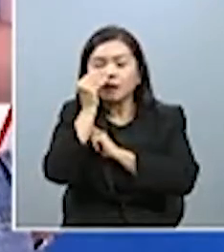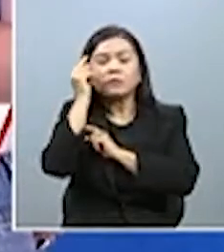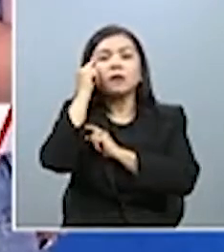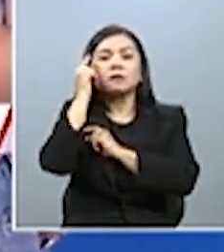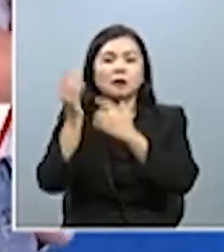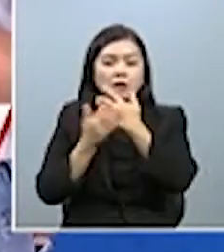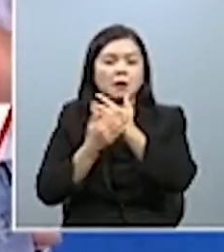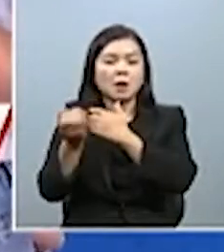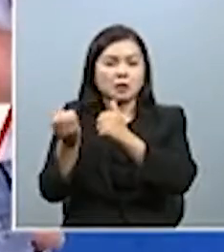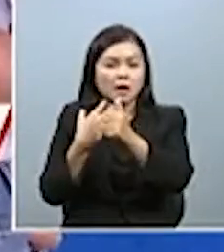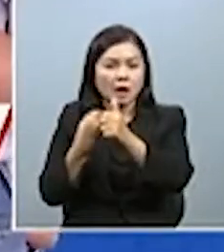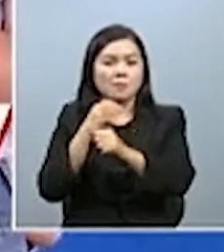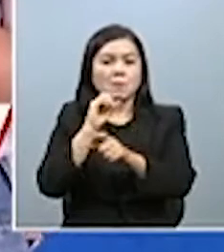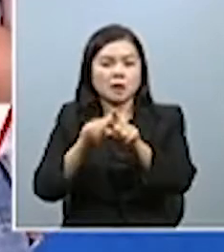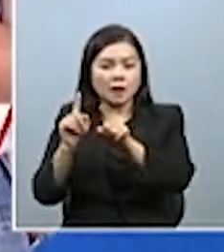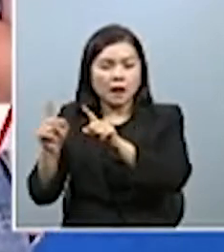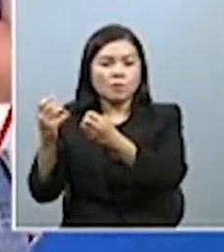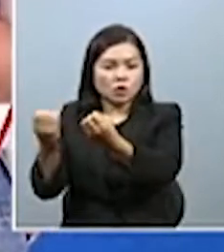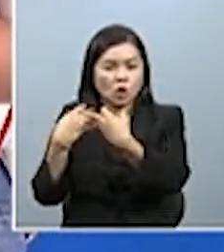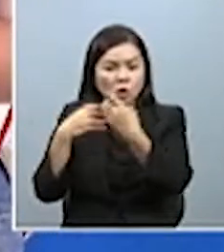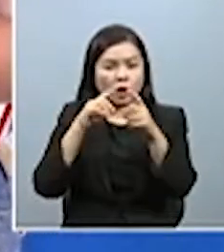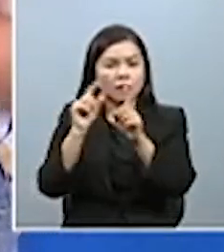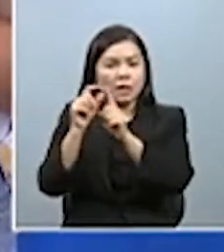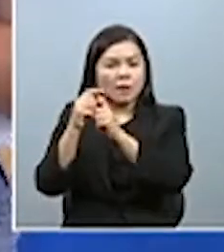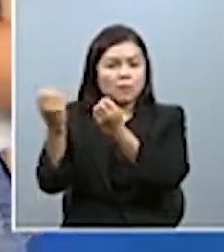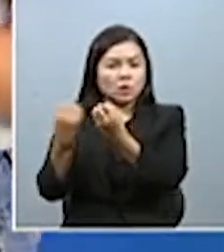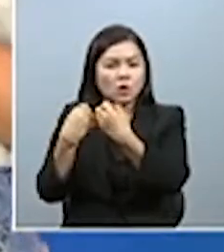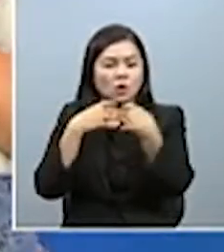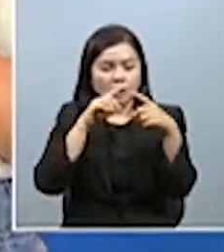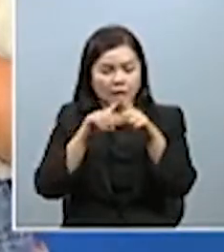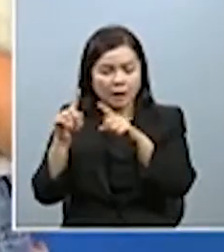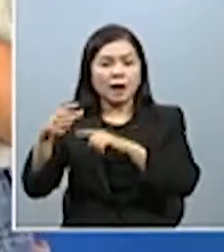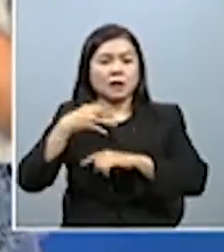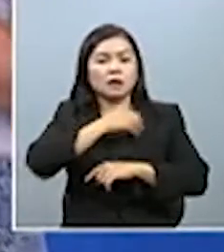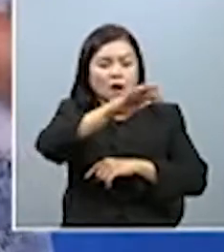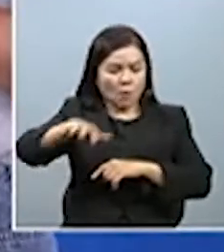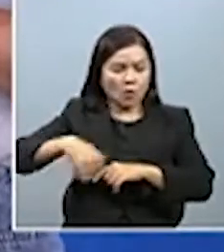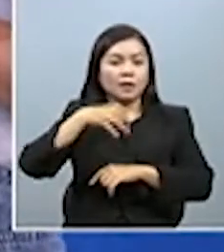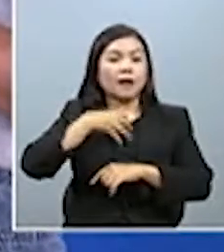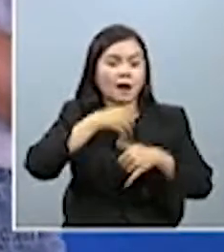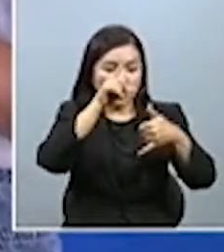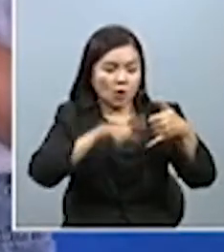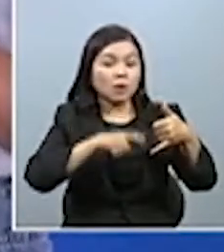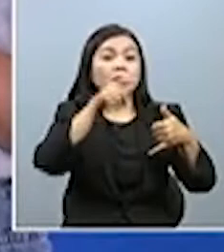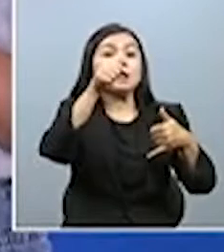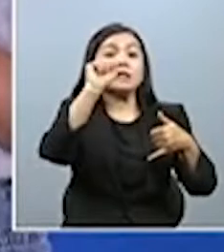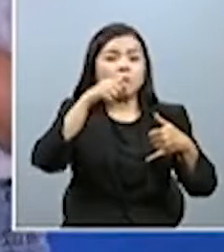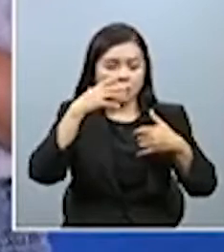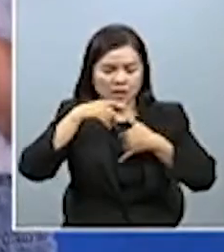เช่นว่า เป็นมนุษย์ของเราเนี่ยจริงๆแล้วเราก็มีอยากจะเป็นคนดีนะทุกคน ค แต่จริงๆแล้วมันมีมุมมืดของตัวเ